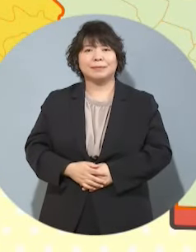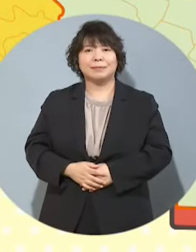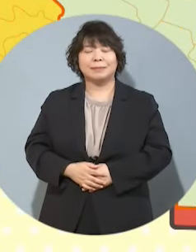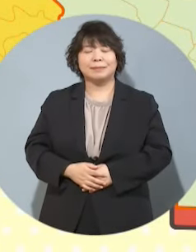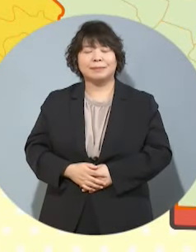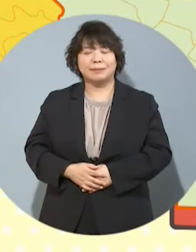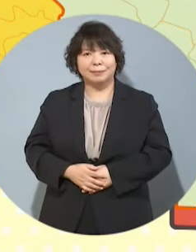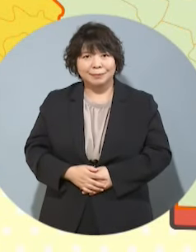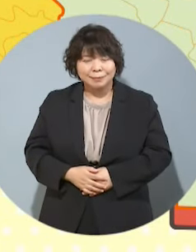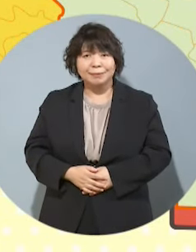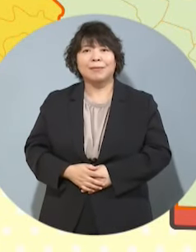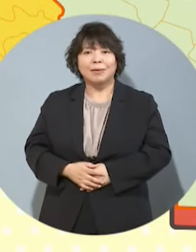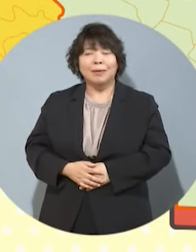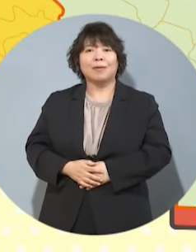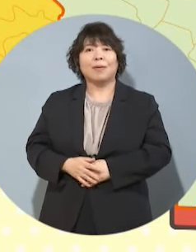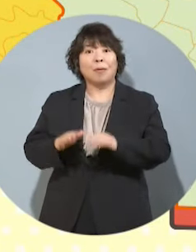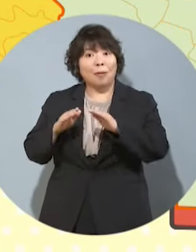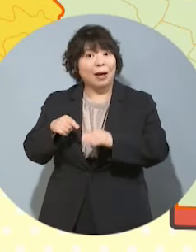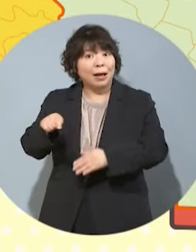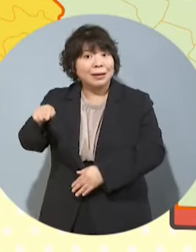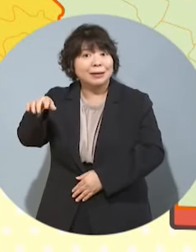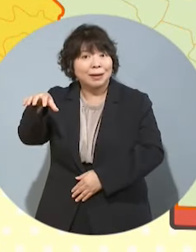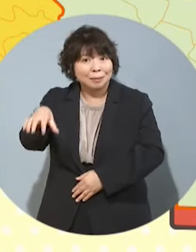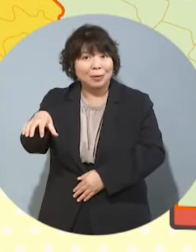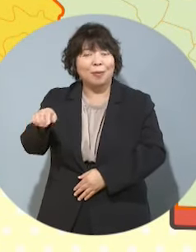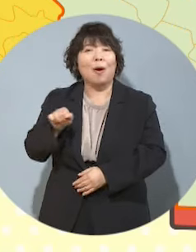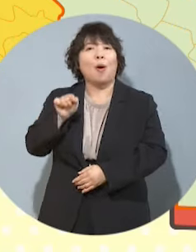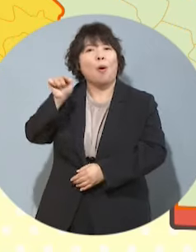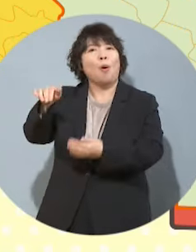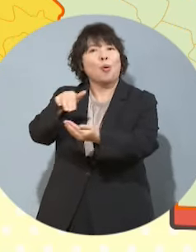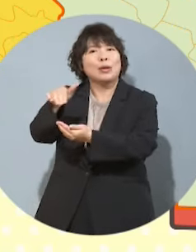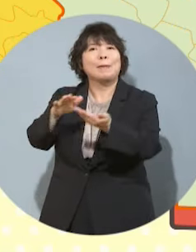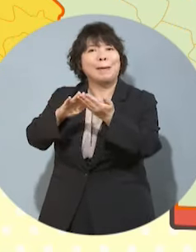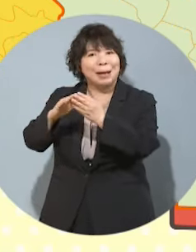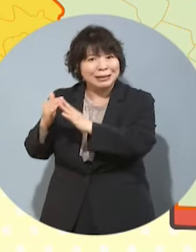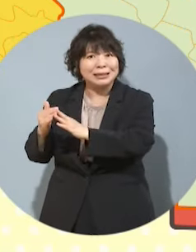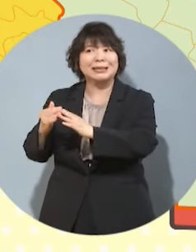今回訪れたのは奥多摩町。